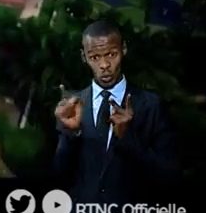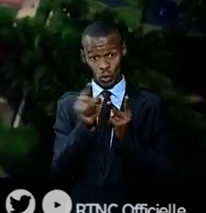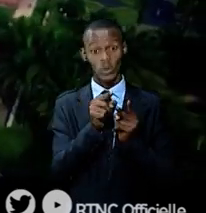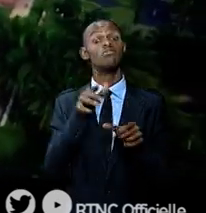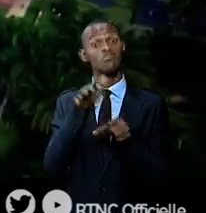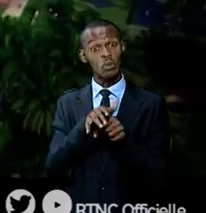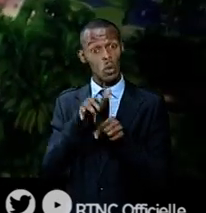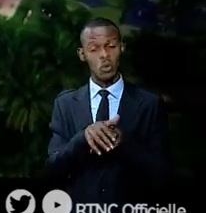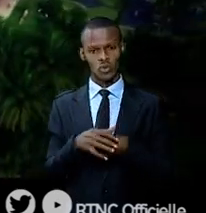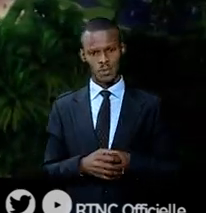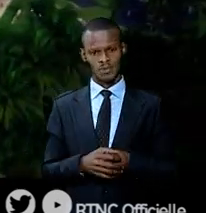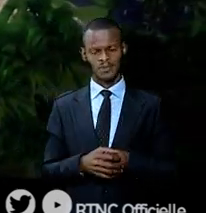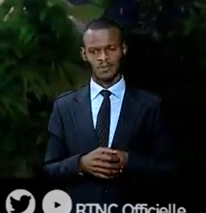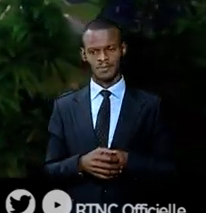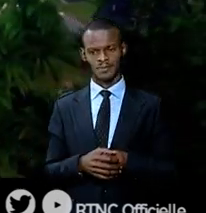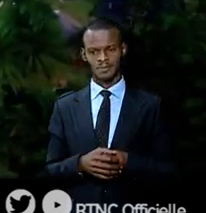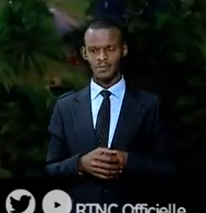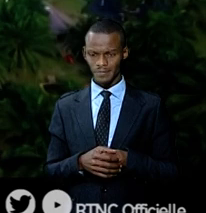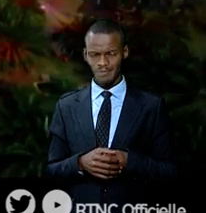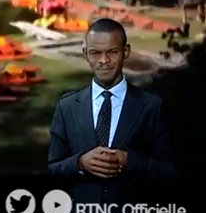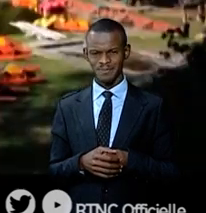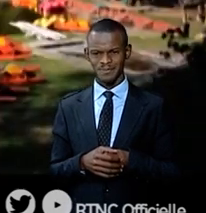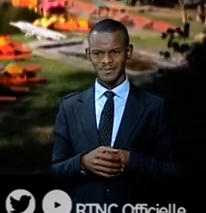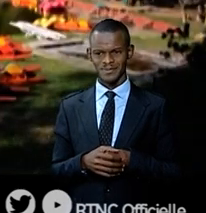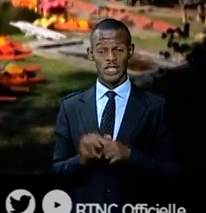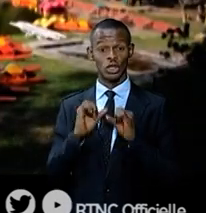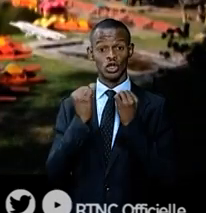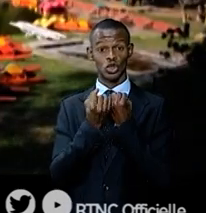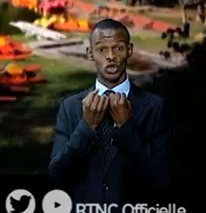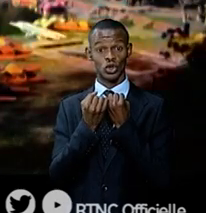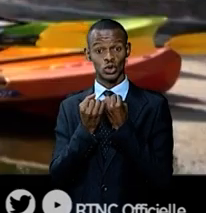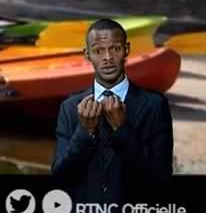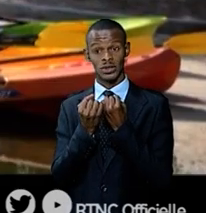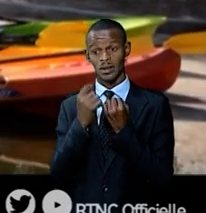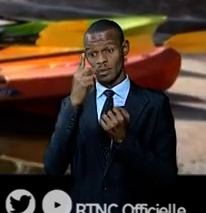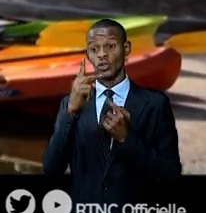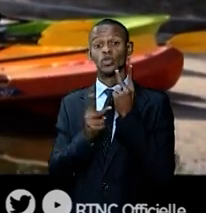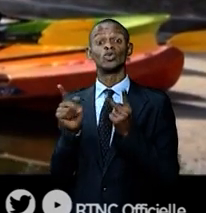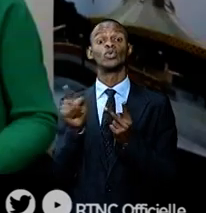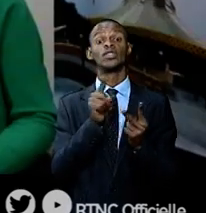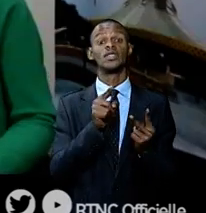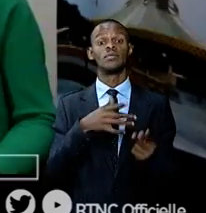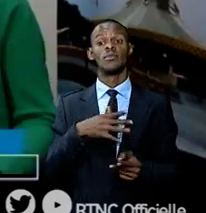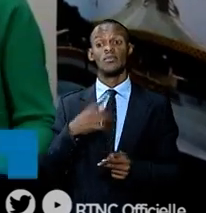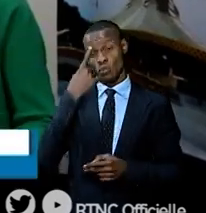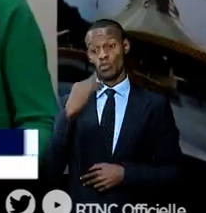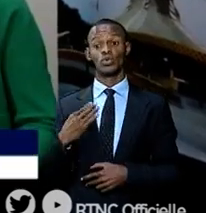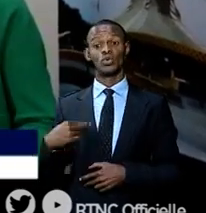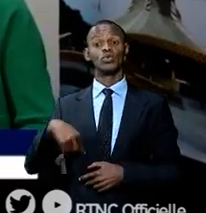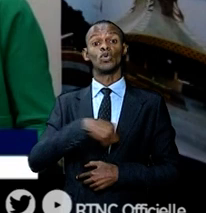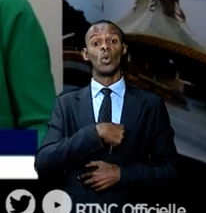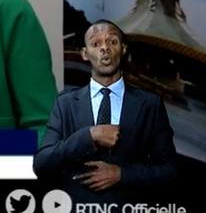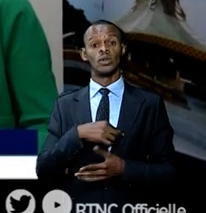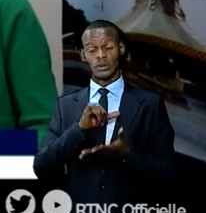de Kinshasa, c'est un tour de la ville qui reste un moment de surprise pour eux, le Congolais lui-même, et bien évidemment